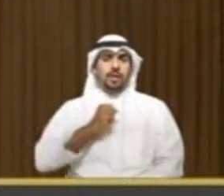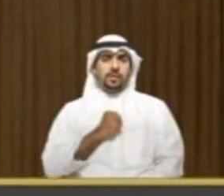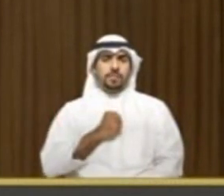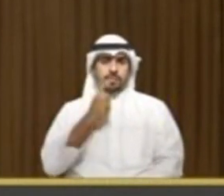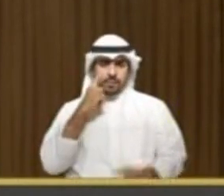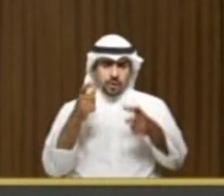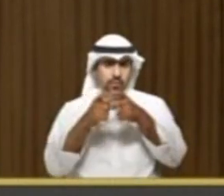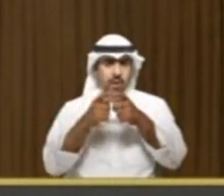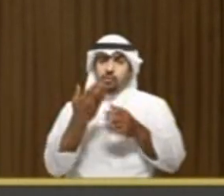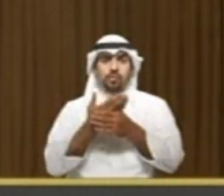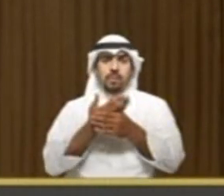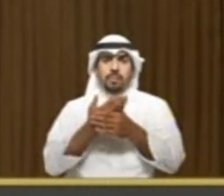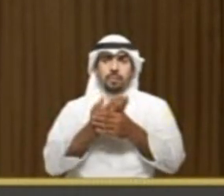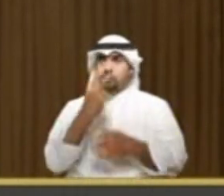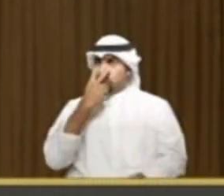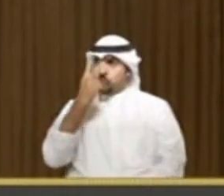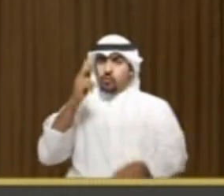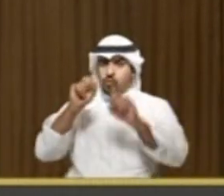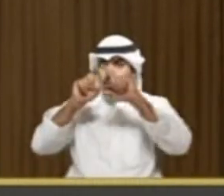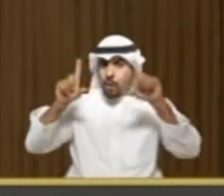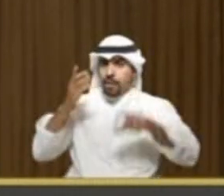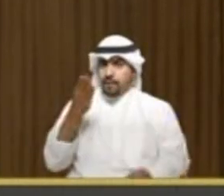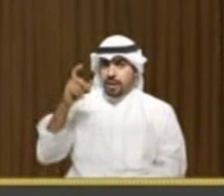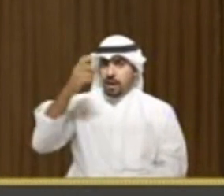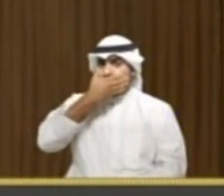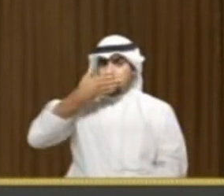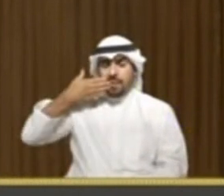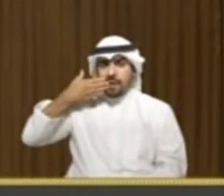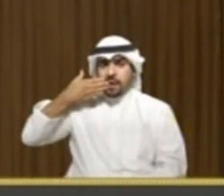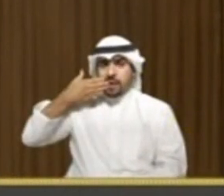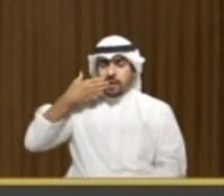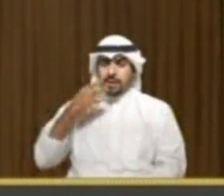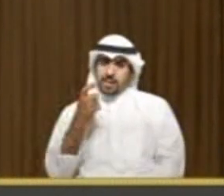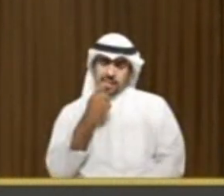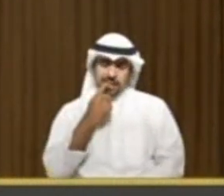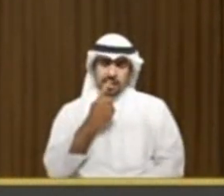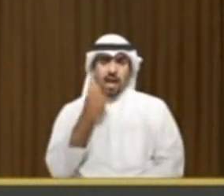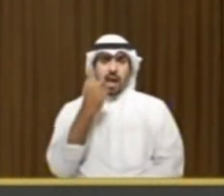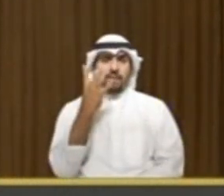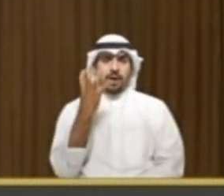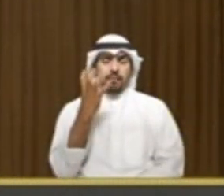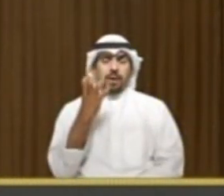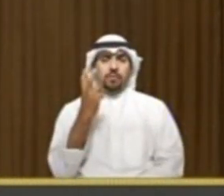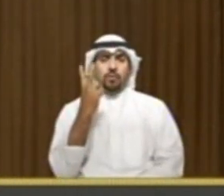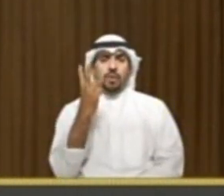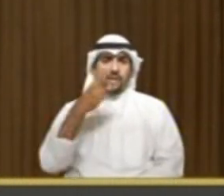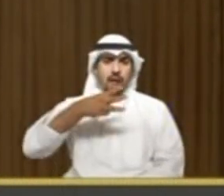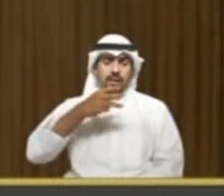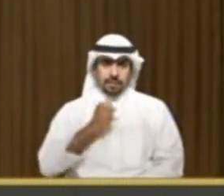2017 التماسا لرؤية هلال شهر رمضان سنة 1438.